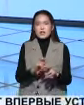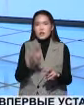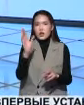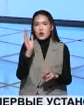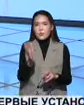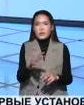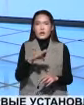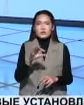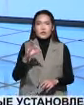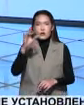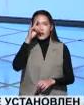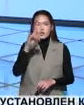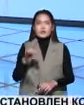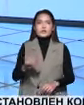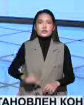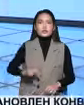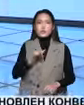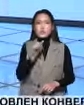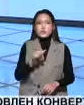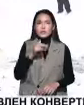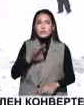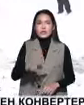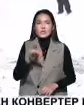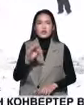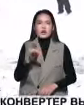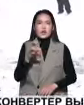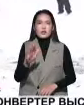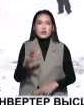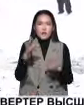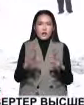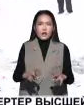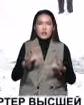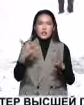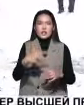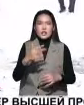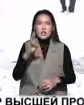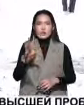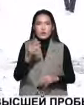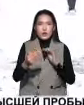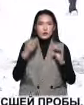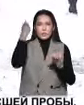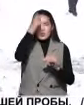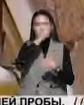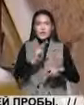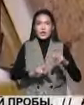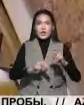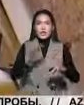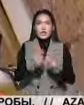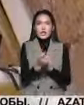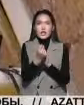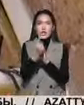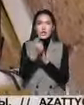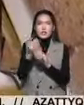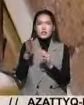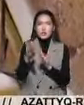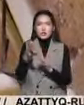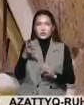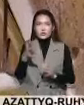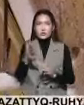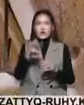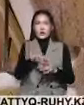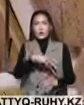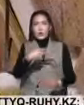в Костанае за гибель крановщика. Напомню, трагедия произошла 30 ноября прошлого года на стройплощадке 11-этажного дома. При